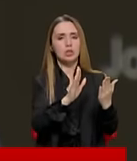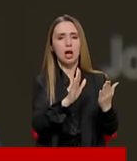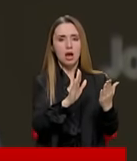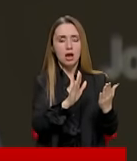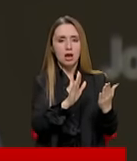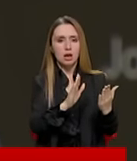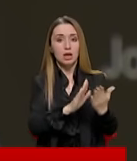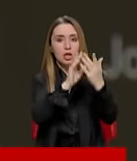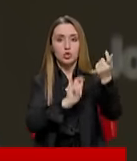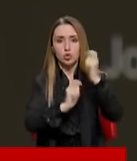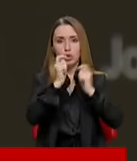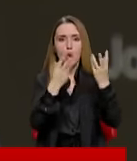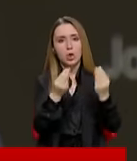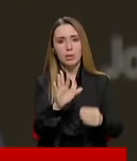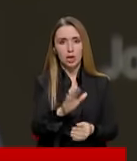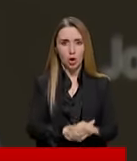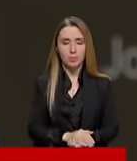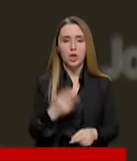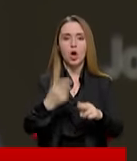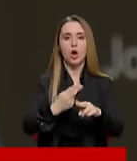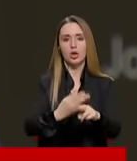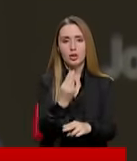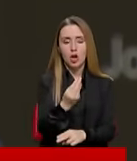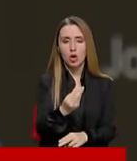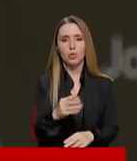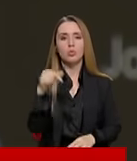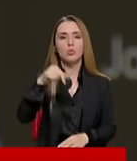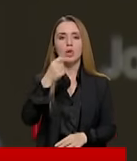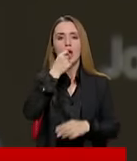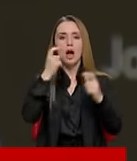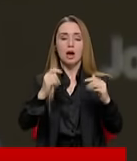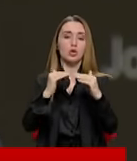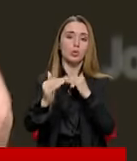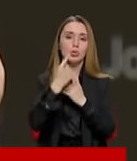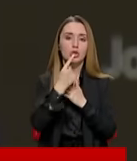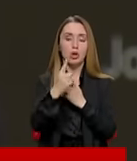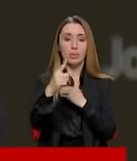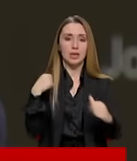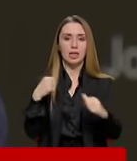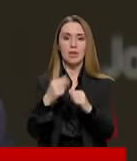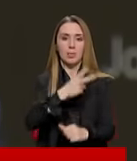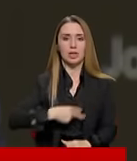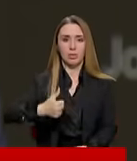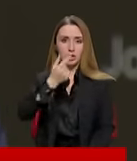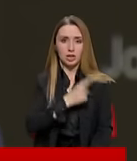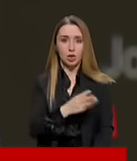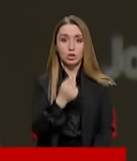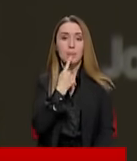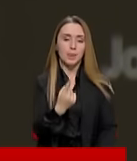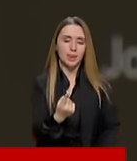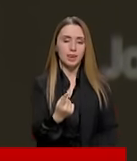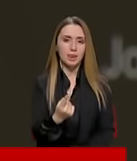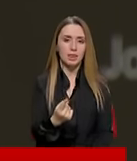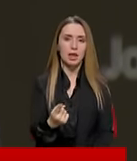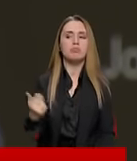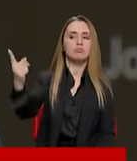ortaya çıkıp gelebiliyor Örneğin e açıkçası buradan ankaralıları söylüyorum Bir sefer belediye başkana aday olacağım demiştim